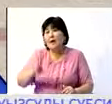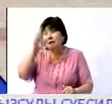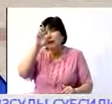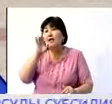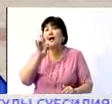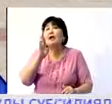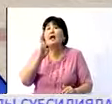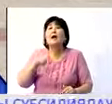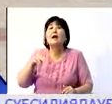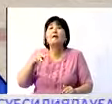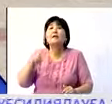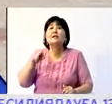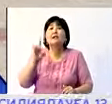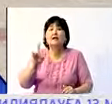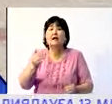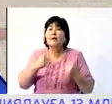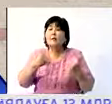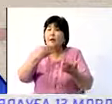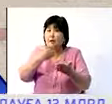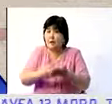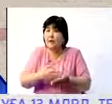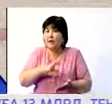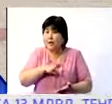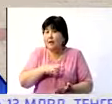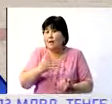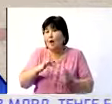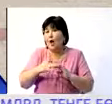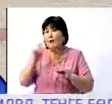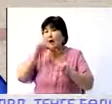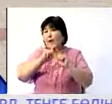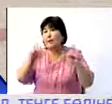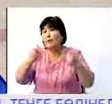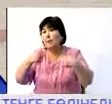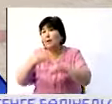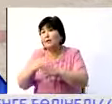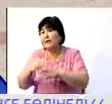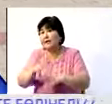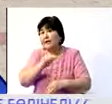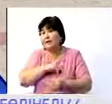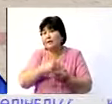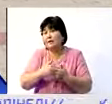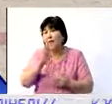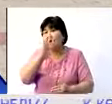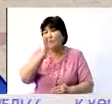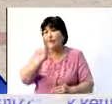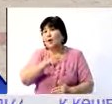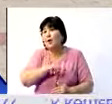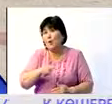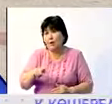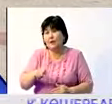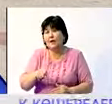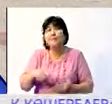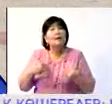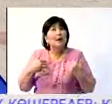құрметтеу әр ұрпақтың парызы мен борышы деп білемін. Осы аудандық білім бөлімі саласында қызмет істеп жатқаныма 5 жылдың көлемінде.